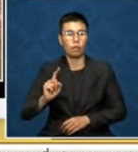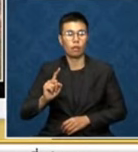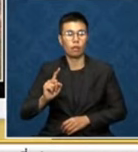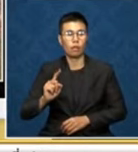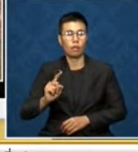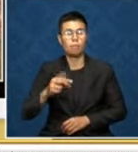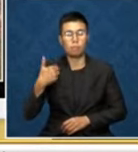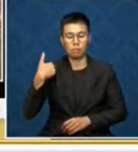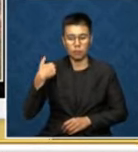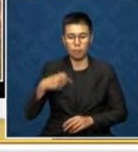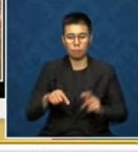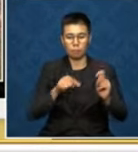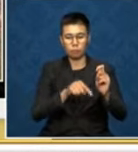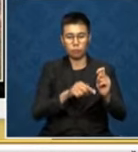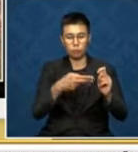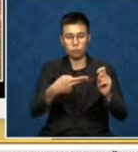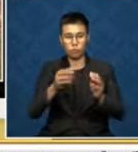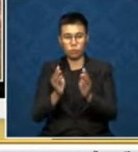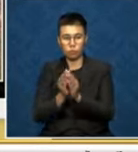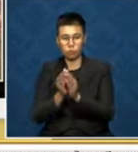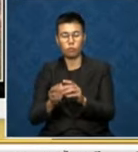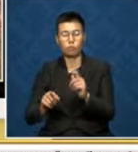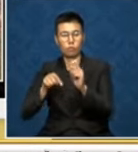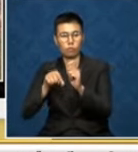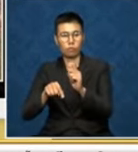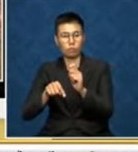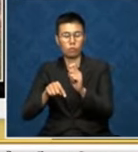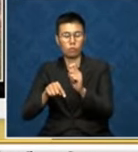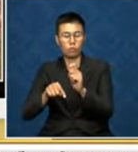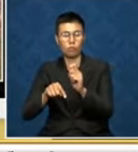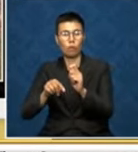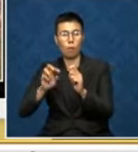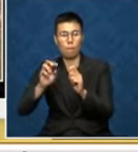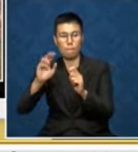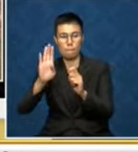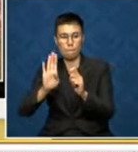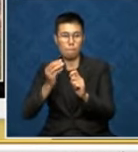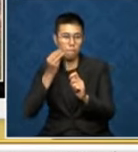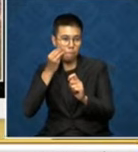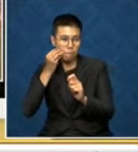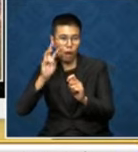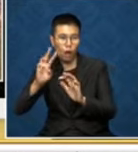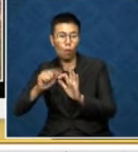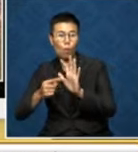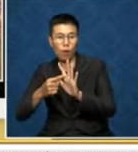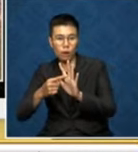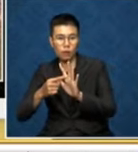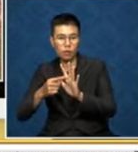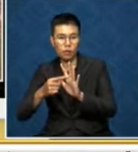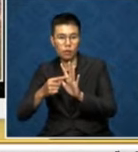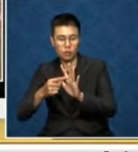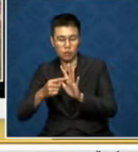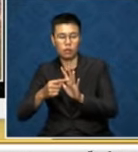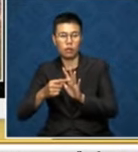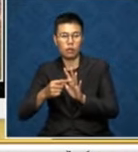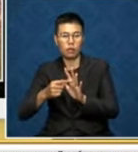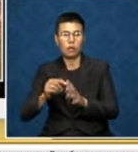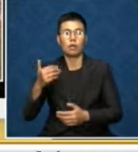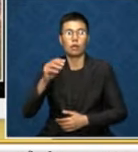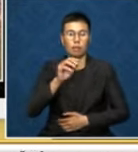องบัวละเวและอำเภอบ้านขว้าของจังหวัดชัยภูมินะครับตามพิกัด PQT นะครับ